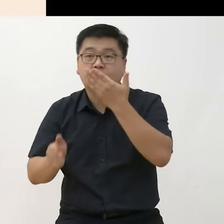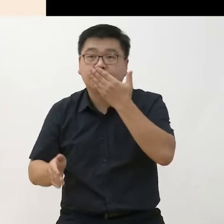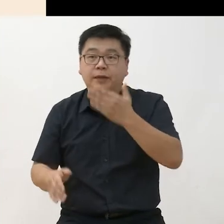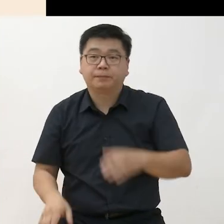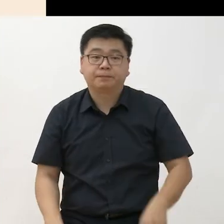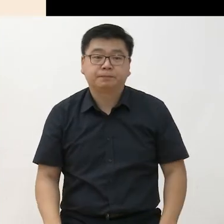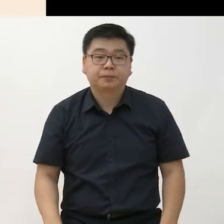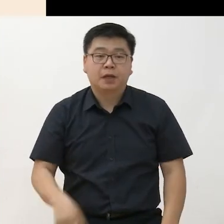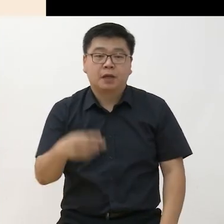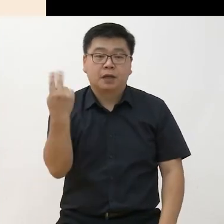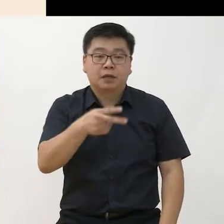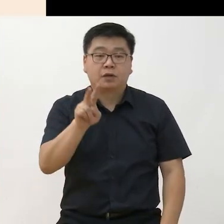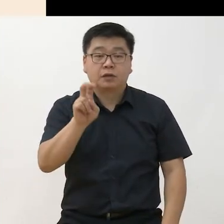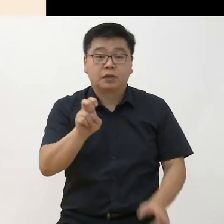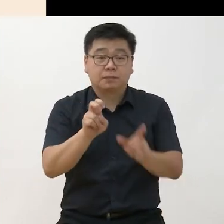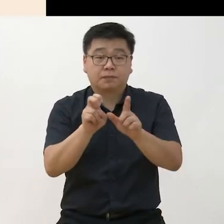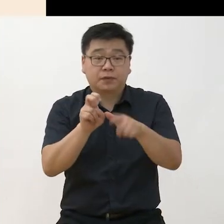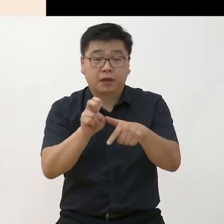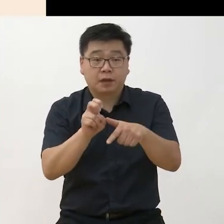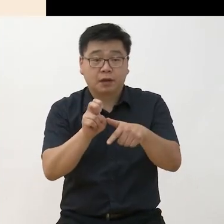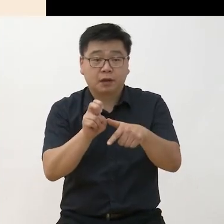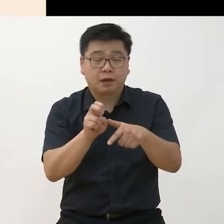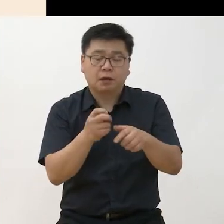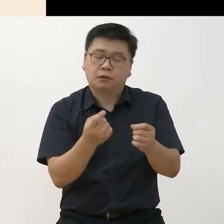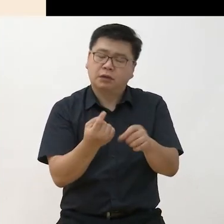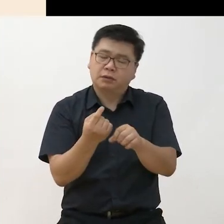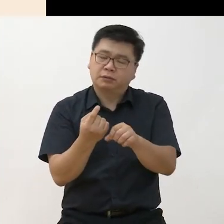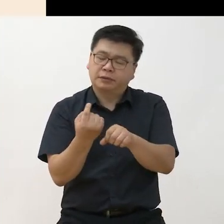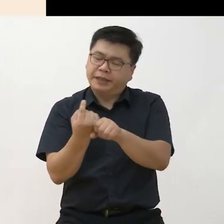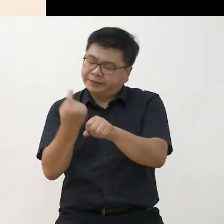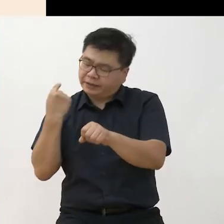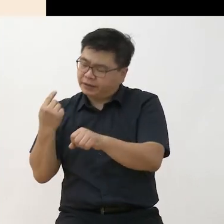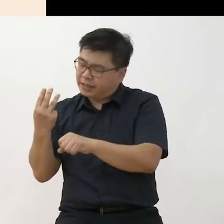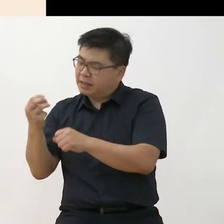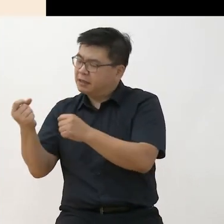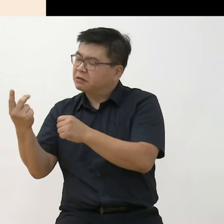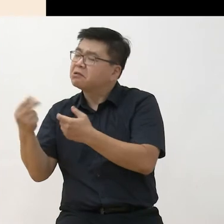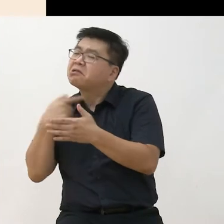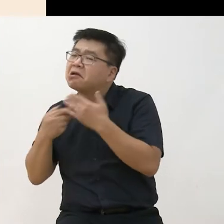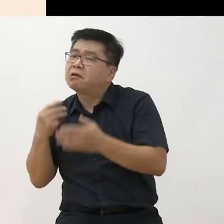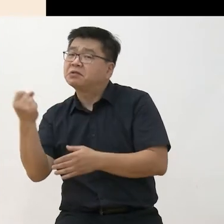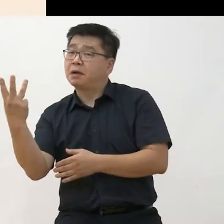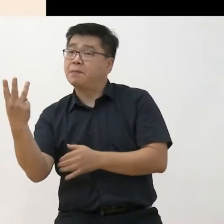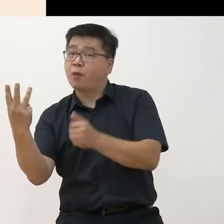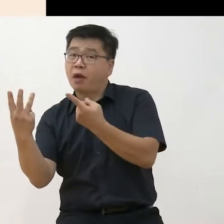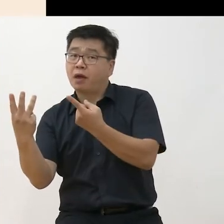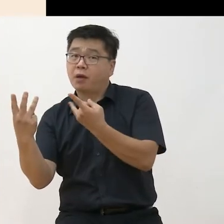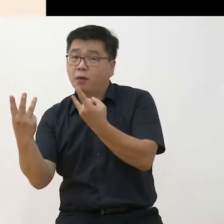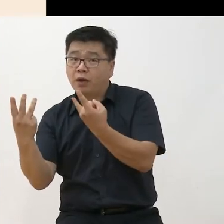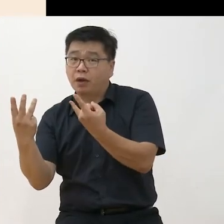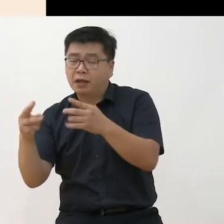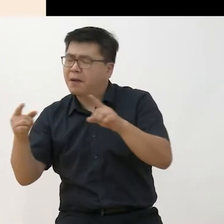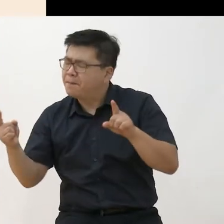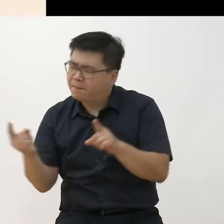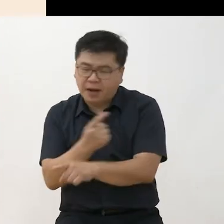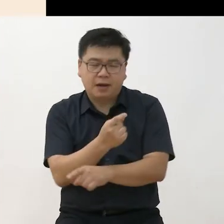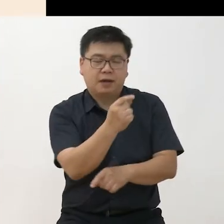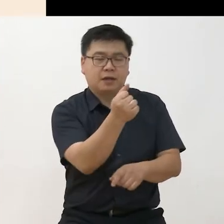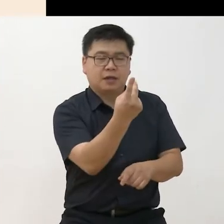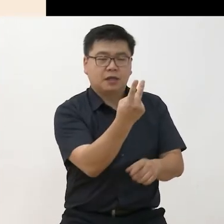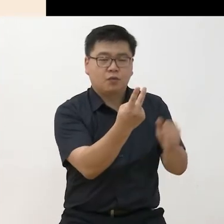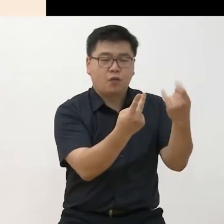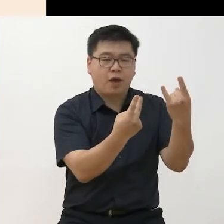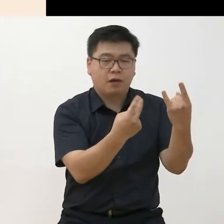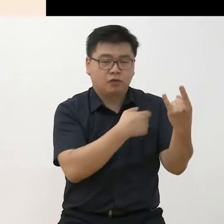되겠습니다. 2020년에는 3회 이상이었는데 2회 이상은 역시 지원 가능하도록 신청